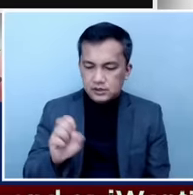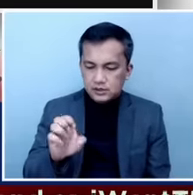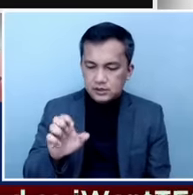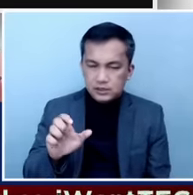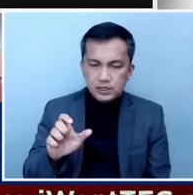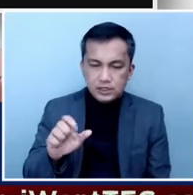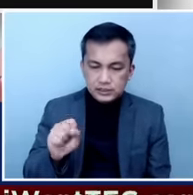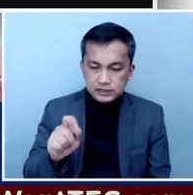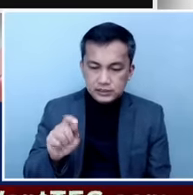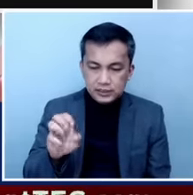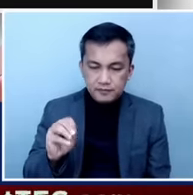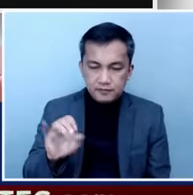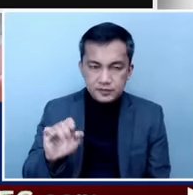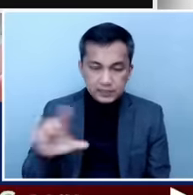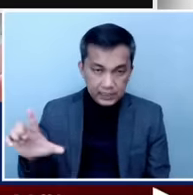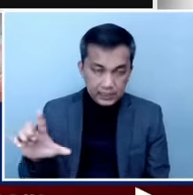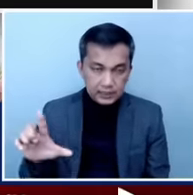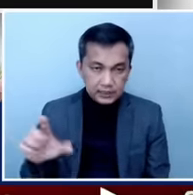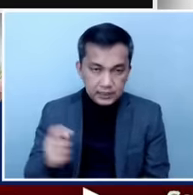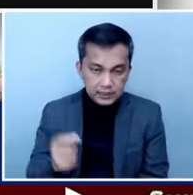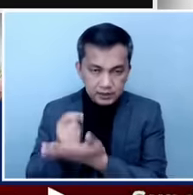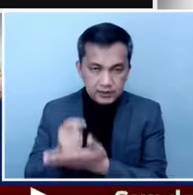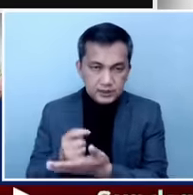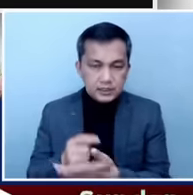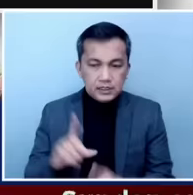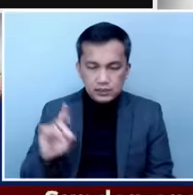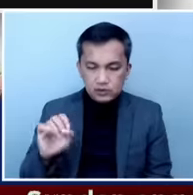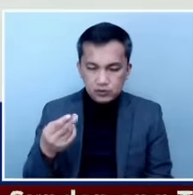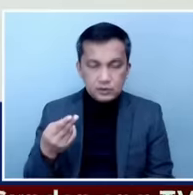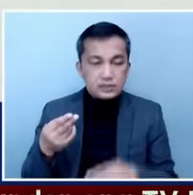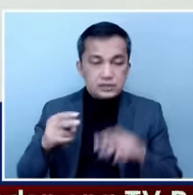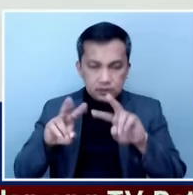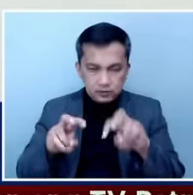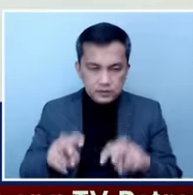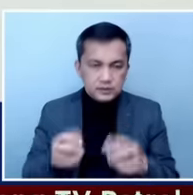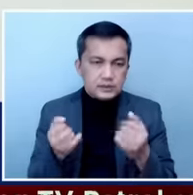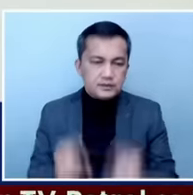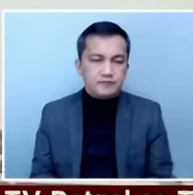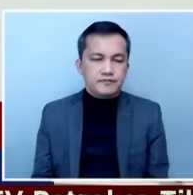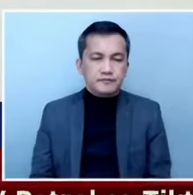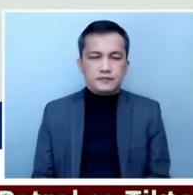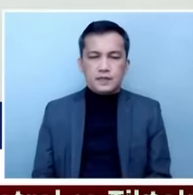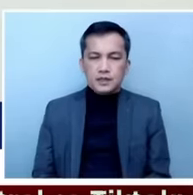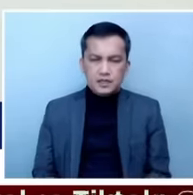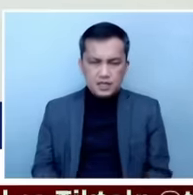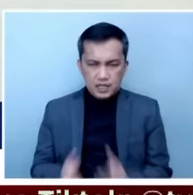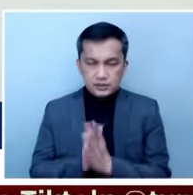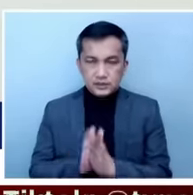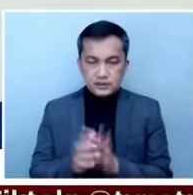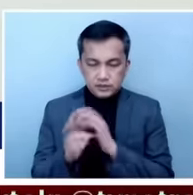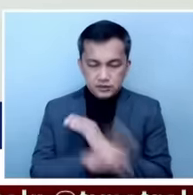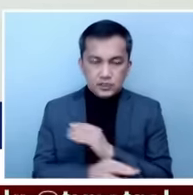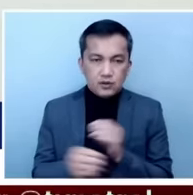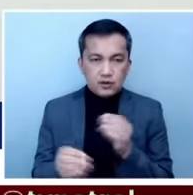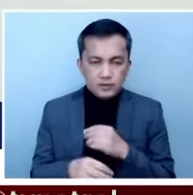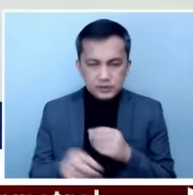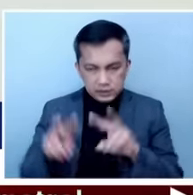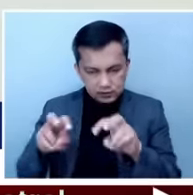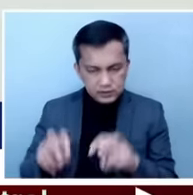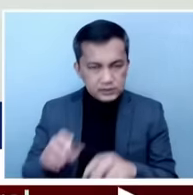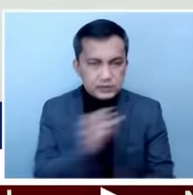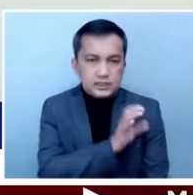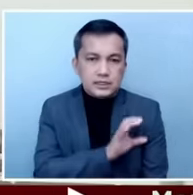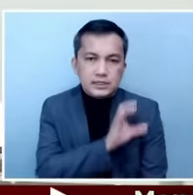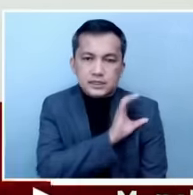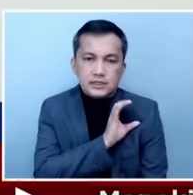therapy. Iniimbestigahan na ng DOH ang insidente. I've asked our regional office to investigate that clinic